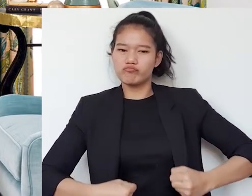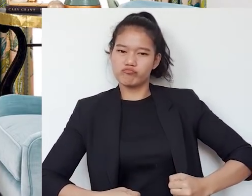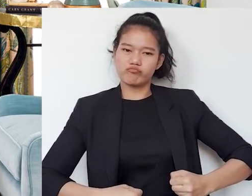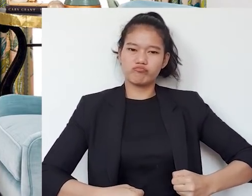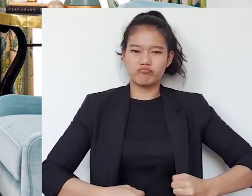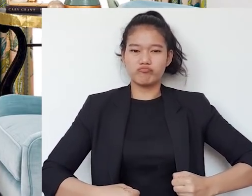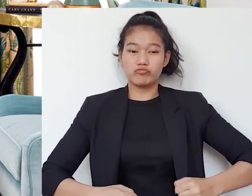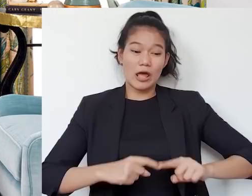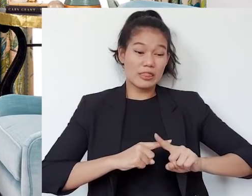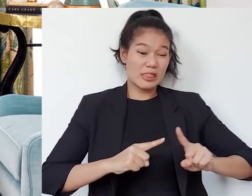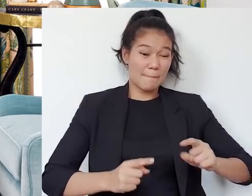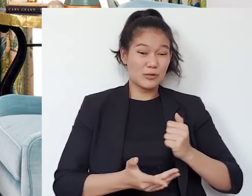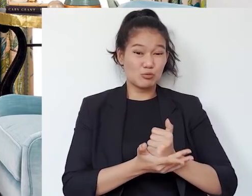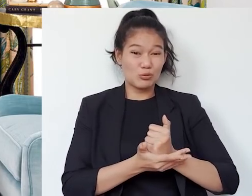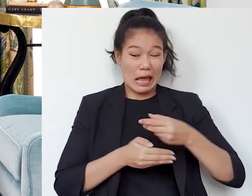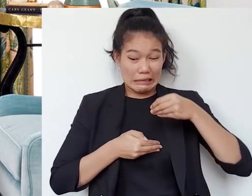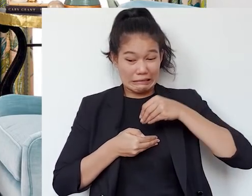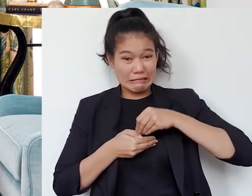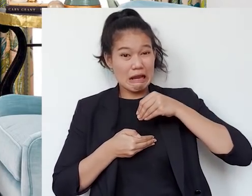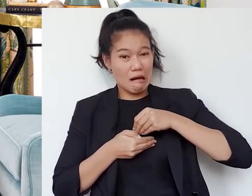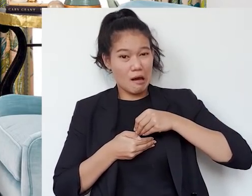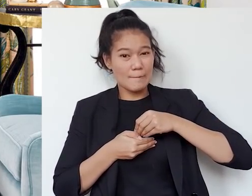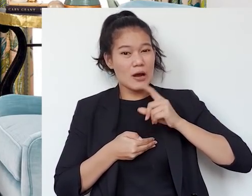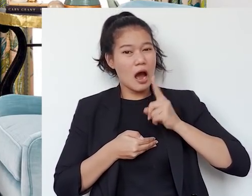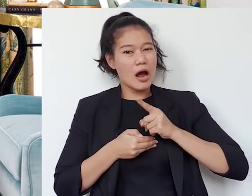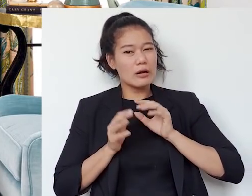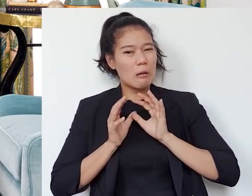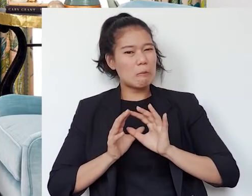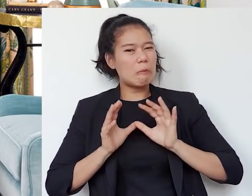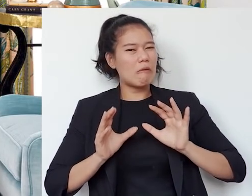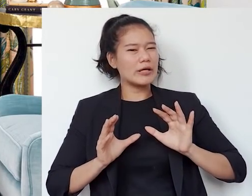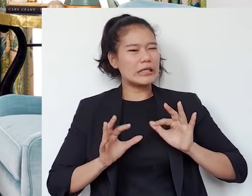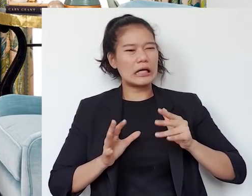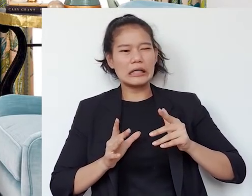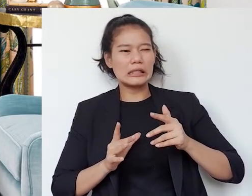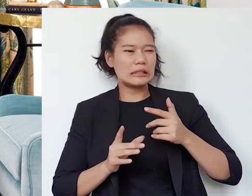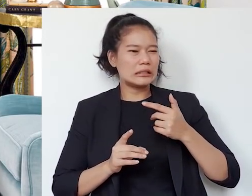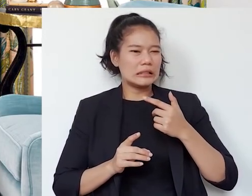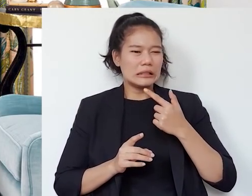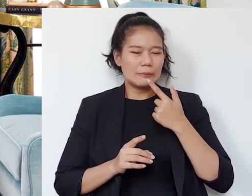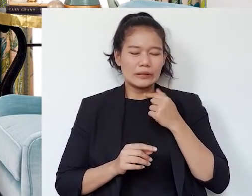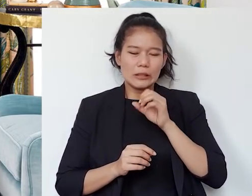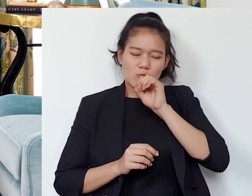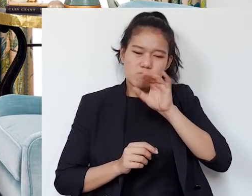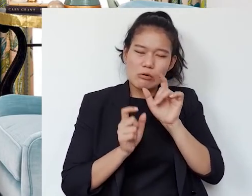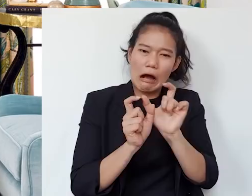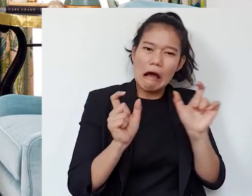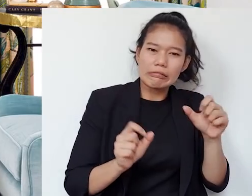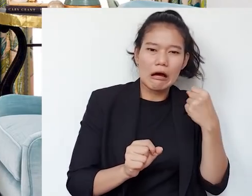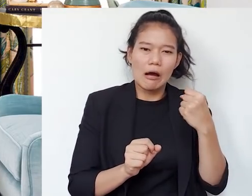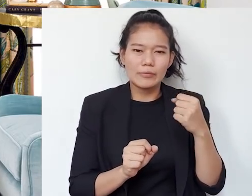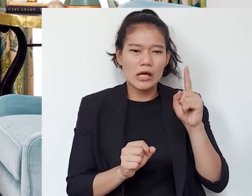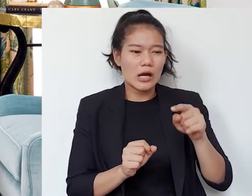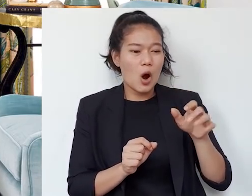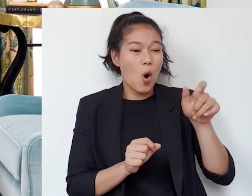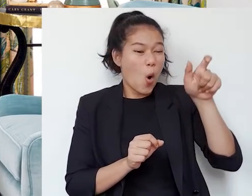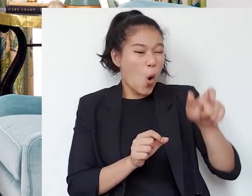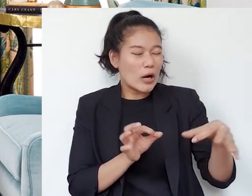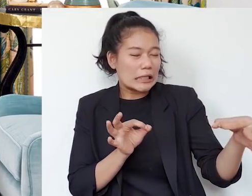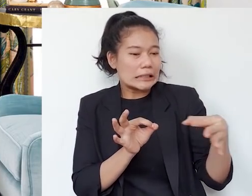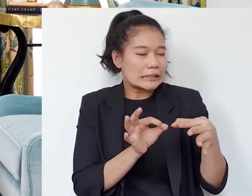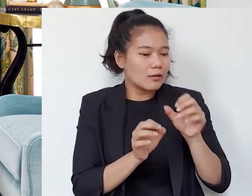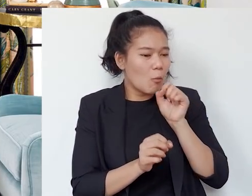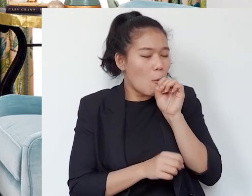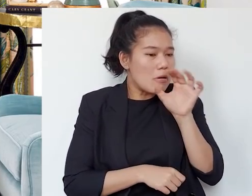di balik kegagahan itu yang menyimpan berbagai hal yang tidak terkatakan bahkan kepada orang terdekatnya